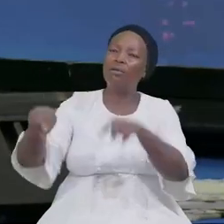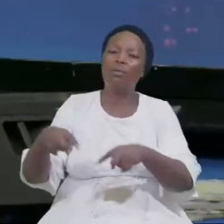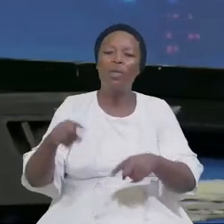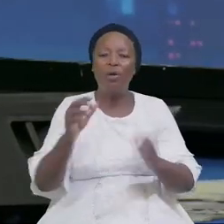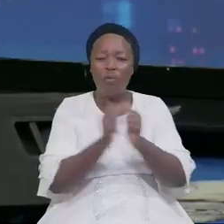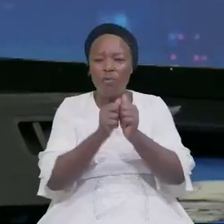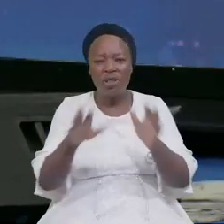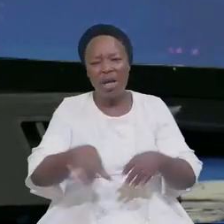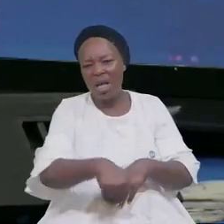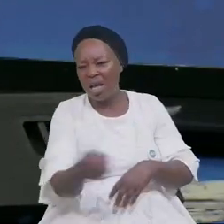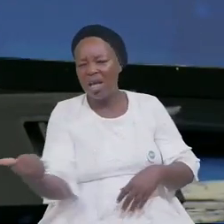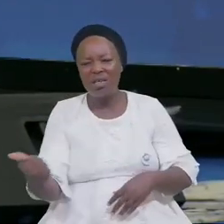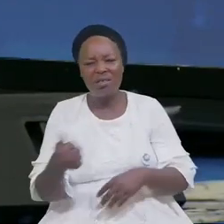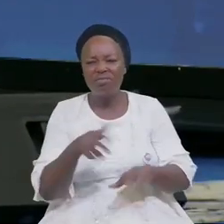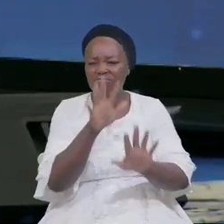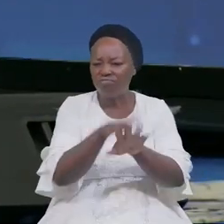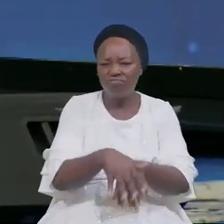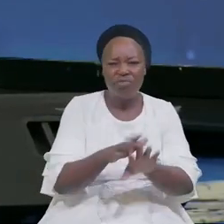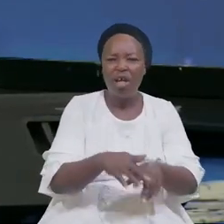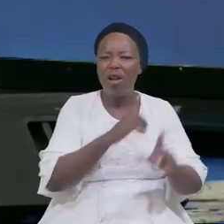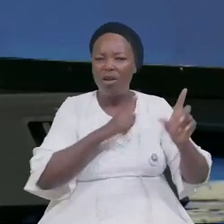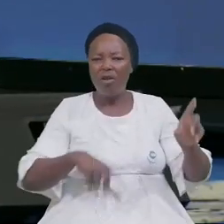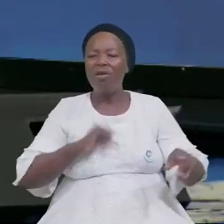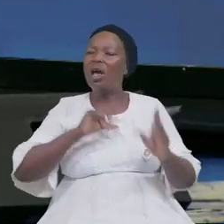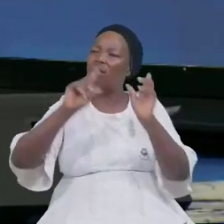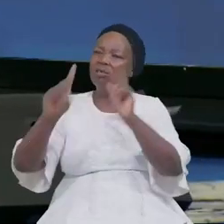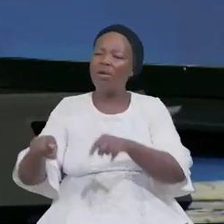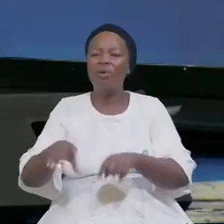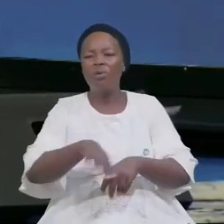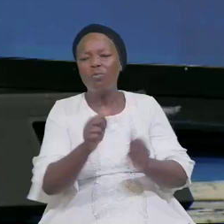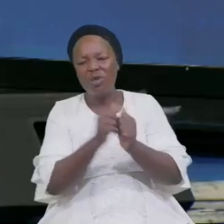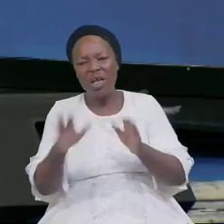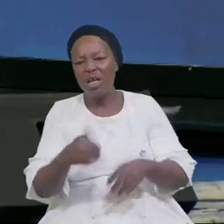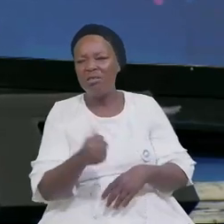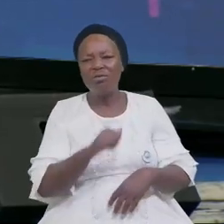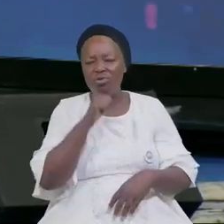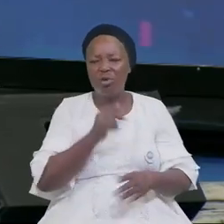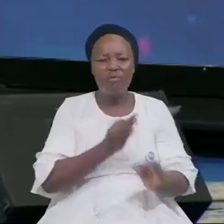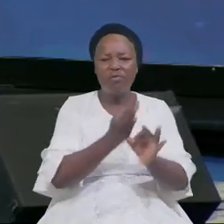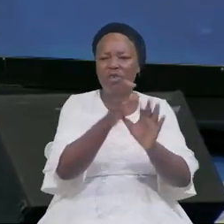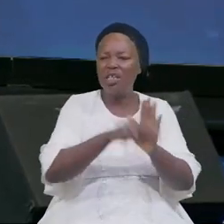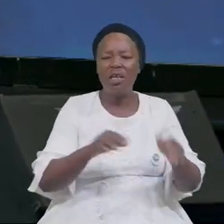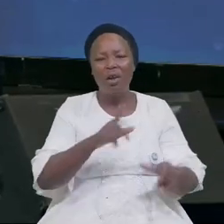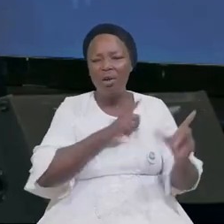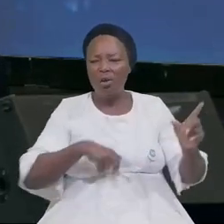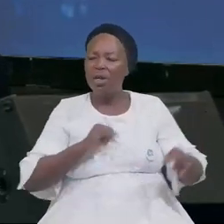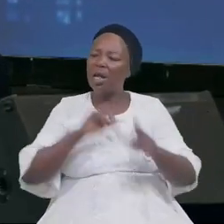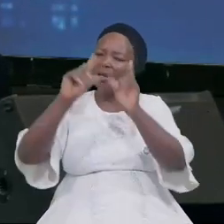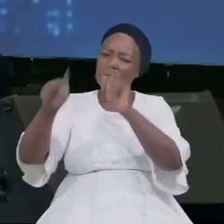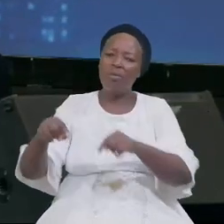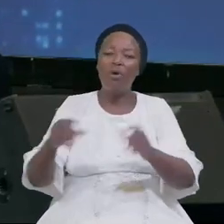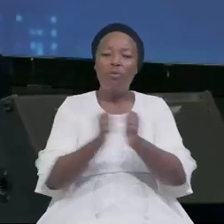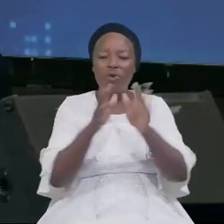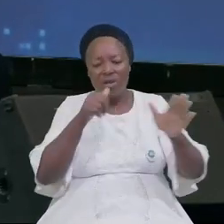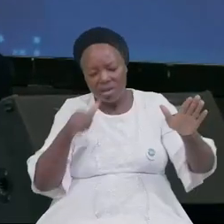sans hypocrisie, Seigneur, je viens à toi, sans insincérité, Seigneur, je viens à toi, sans rien,